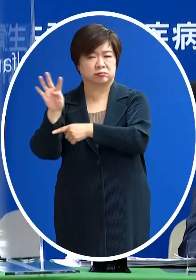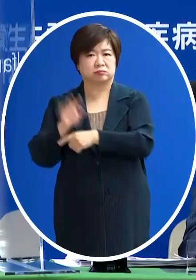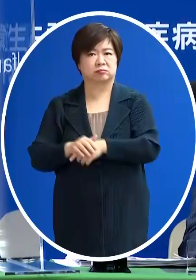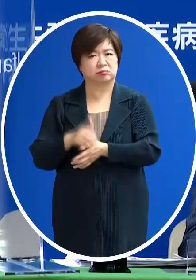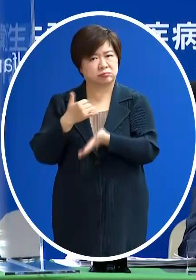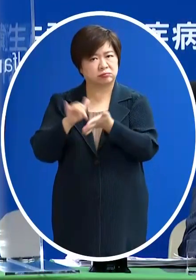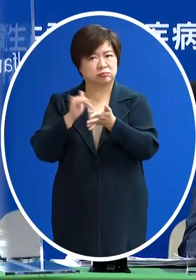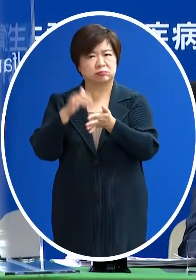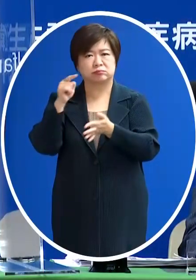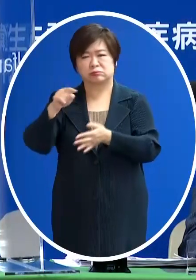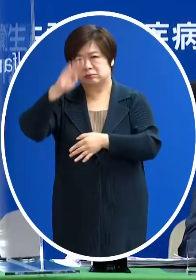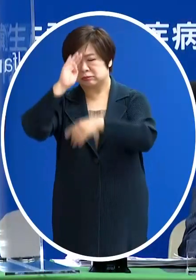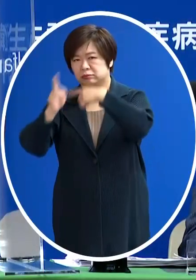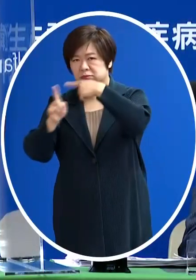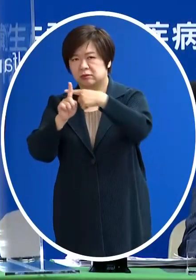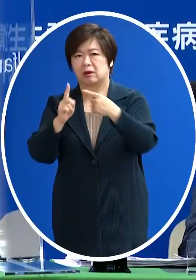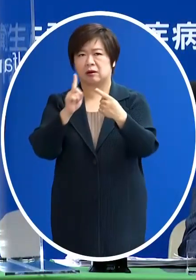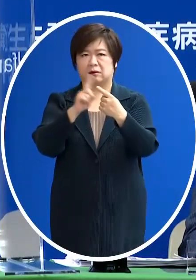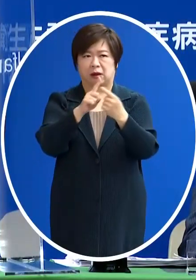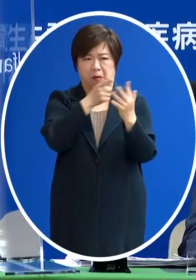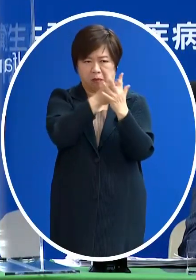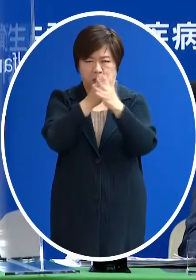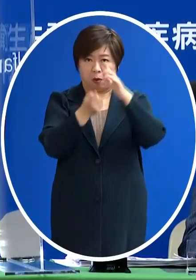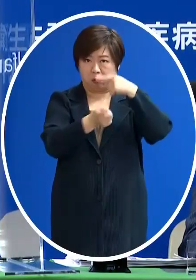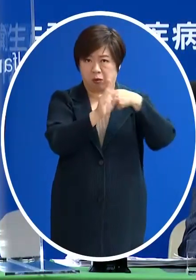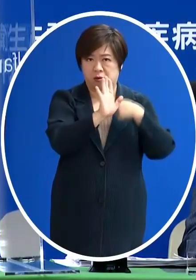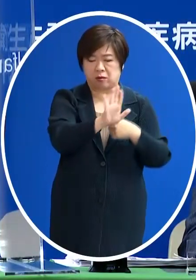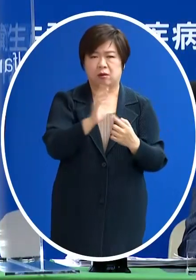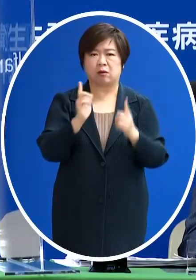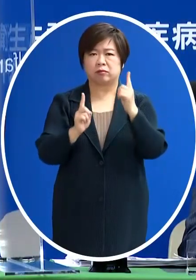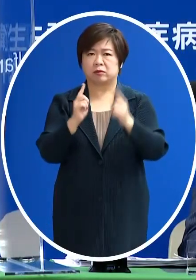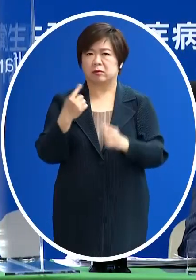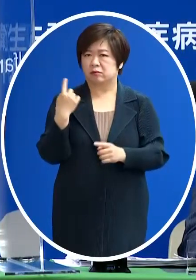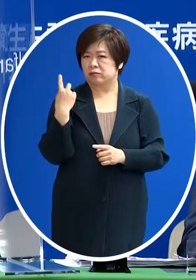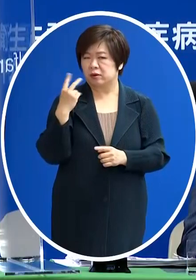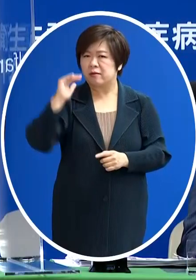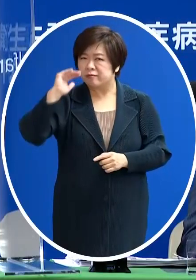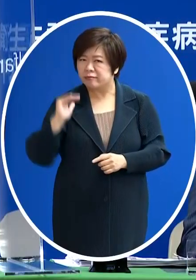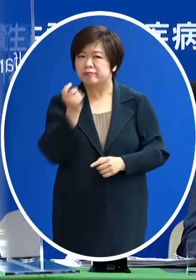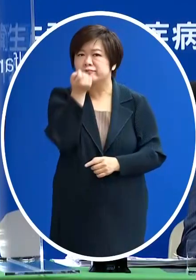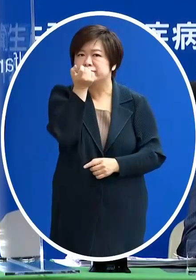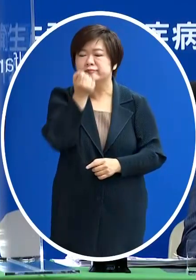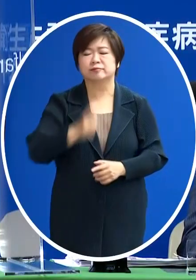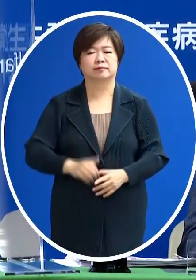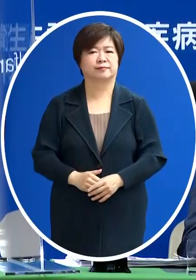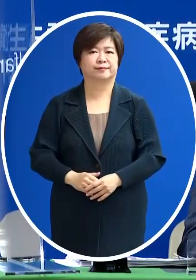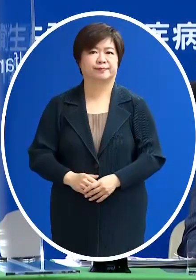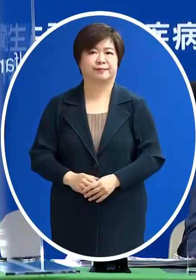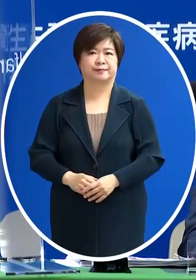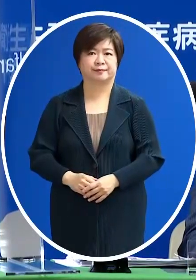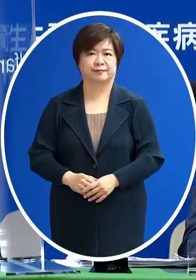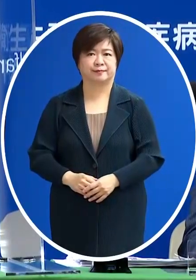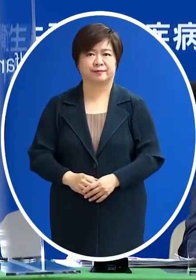阳性率跟确诊的人数都比前两天都稍微低一些。